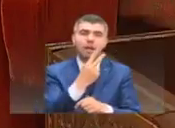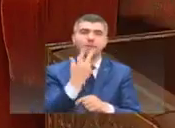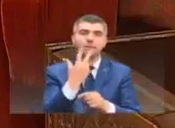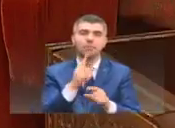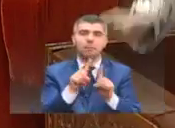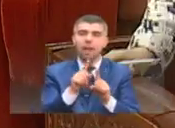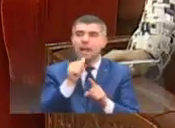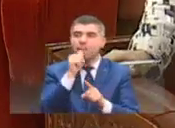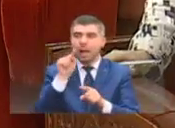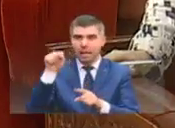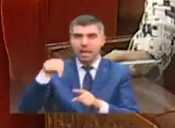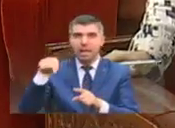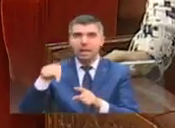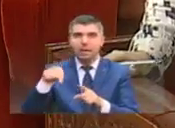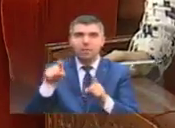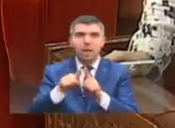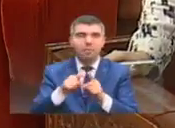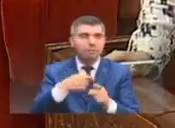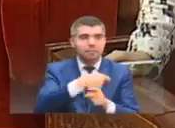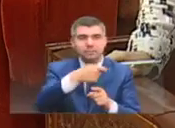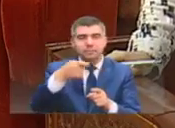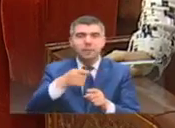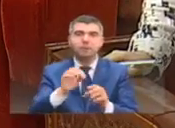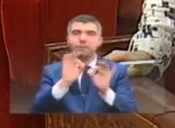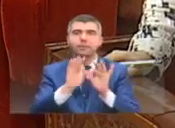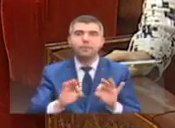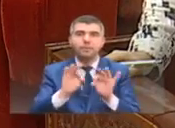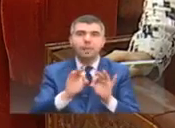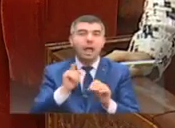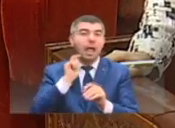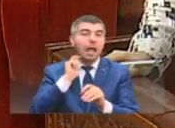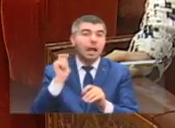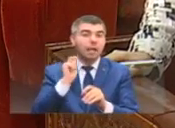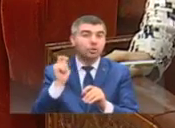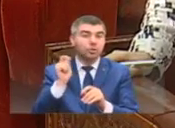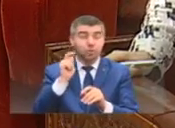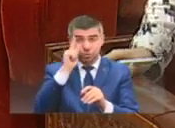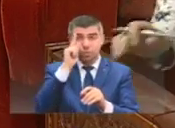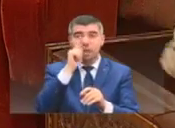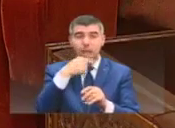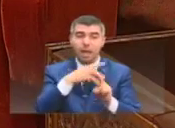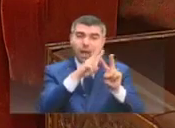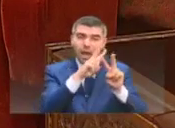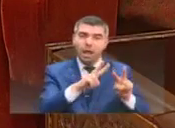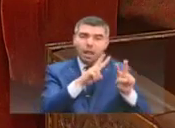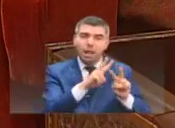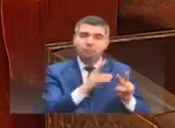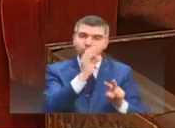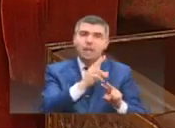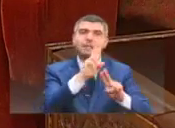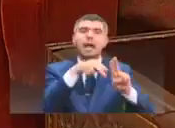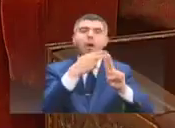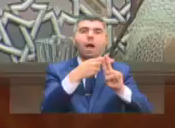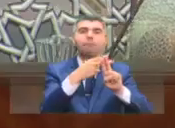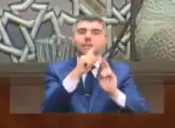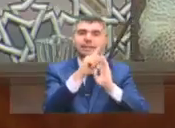وما كنستافدوش من حقنا بالماء الصالح للشرب. المشكل العرايش غادي نبحث فيه لان ما كنتوفرش على المعلومات الدقيقه. شكرا لكم الساده النواب.